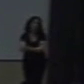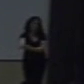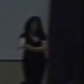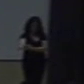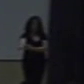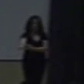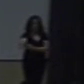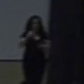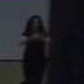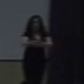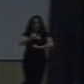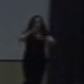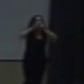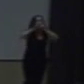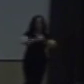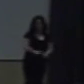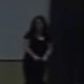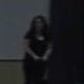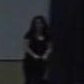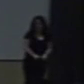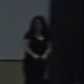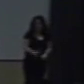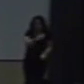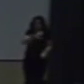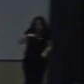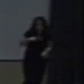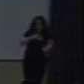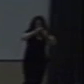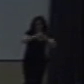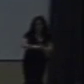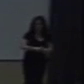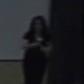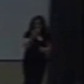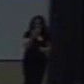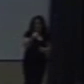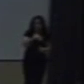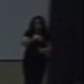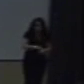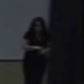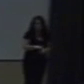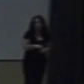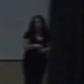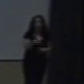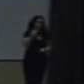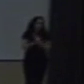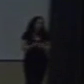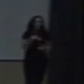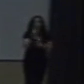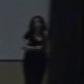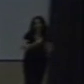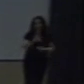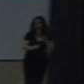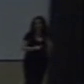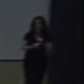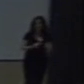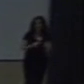en cap anàlisi ni res, i en tot cas, si és una cosa que pots estar mig comprovada, què tal, diràs la font, qui és, vull dir, és una cosa que a la feina de